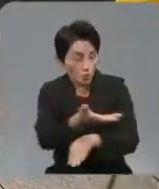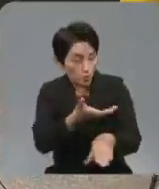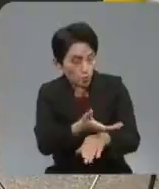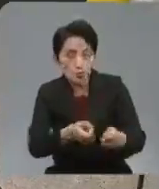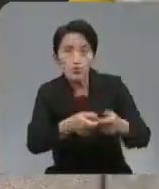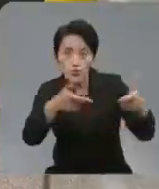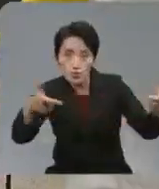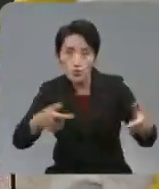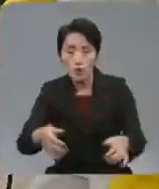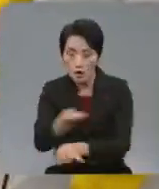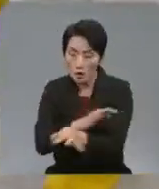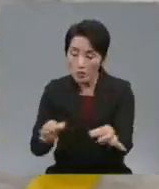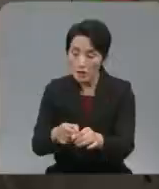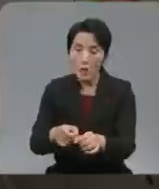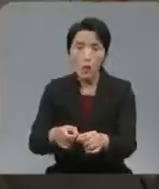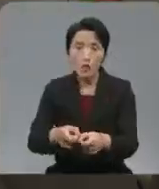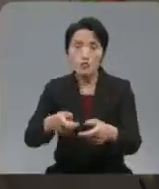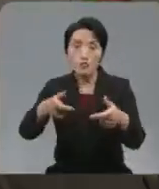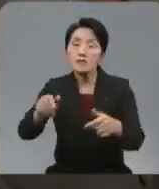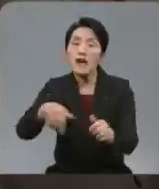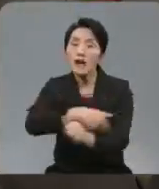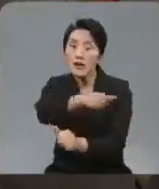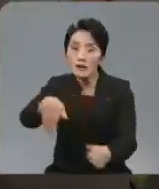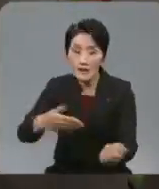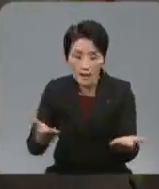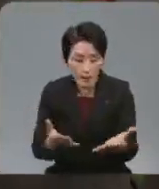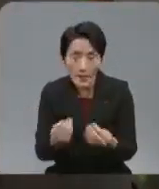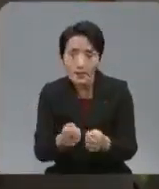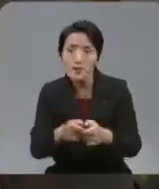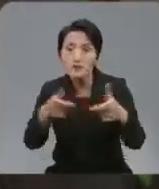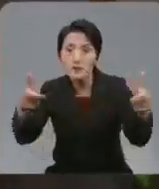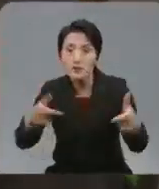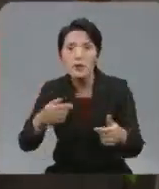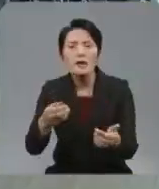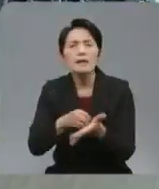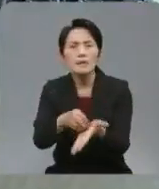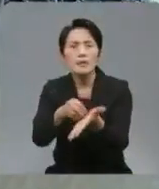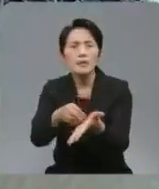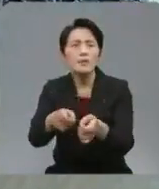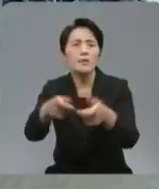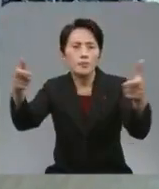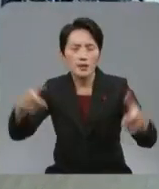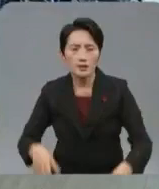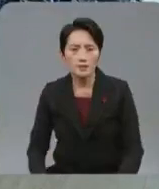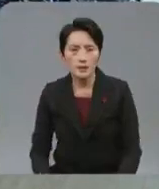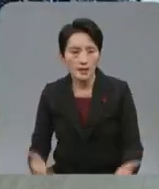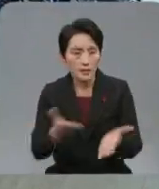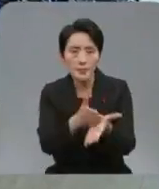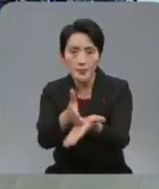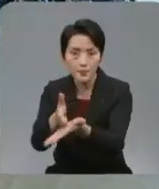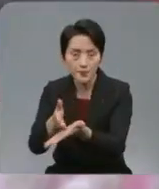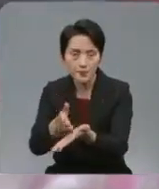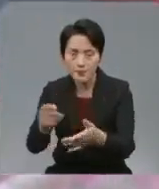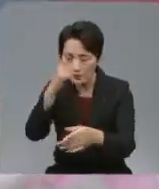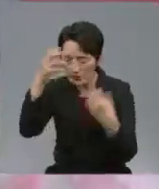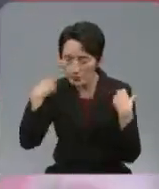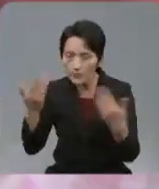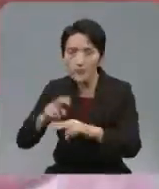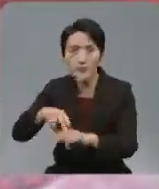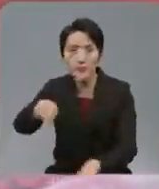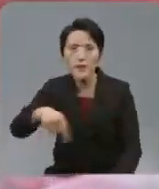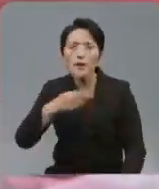pada Tahun 2022 menandai peningkatan sebanyak 816.000 orang dibandingkan setahun sebelumnya sehingga